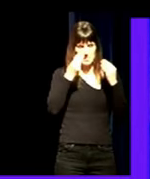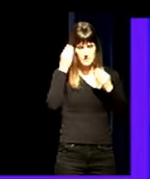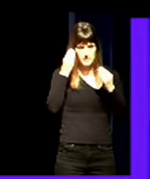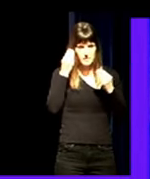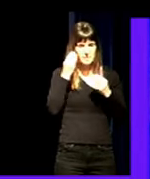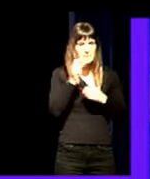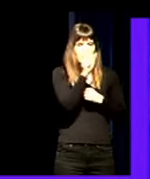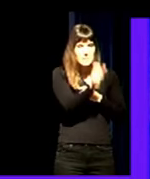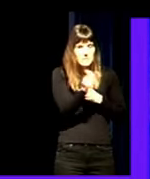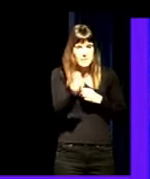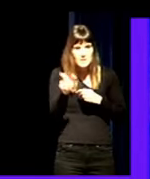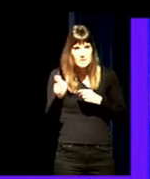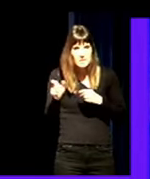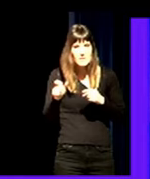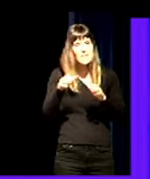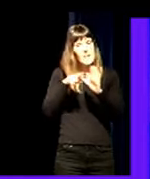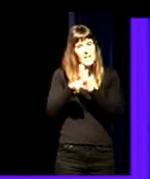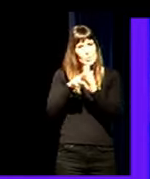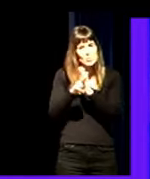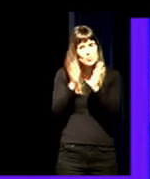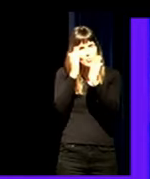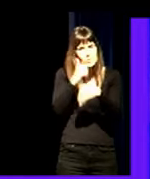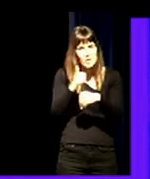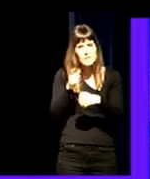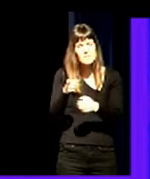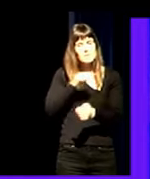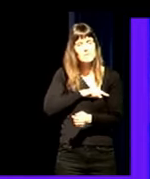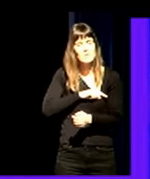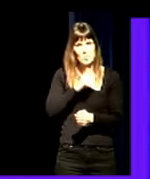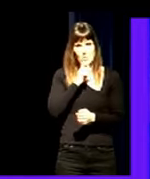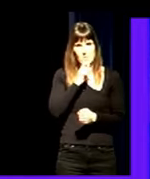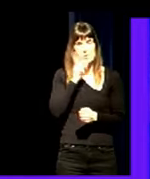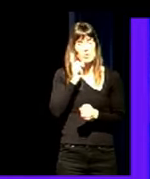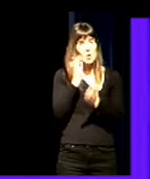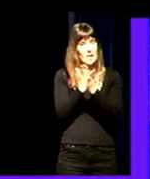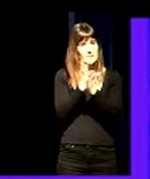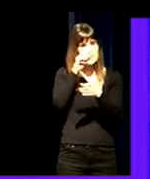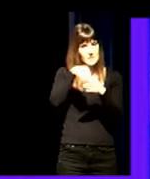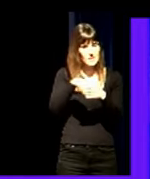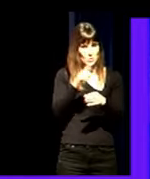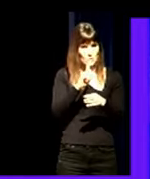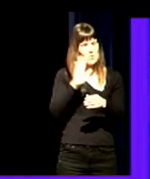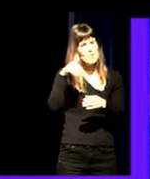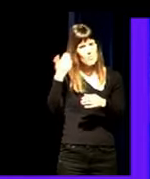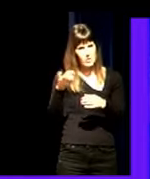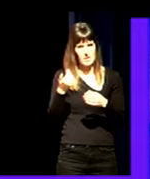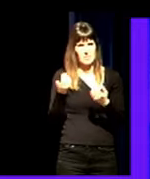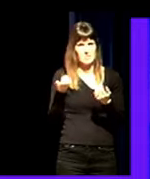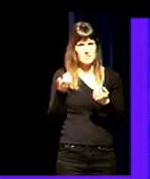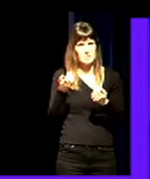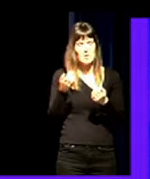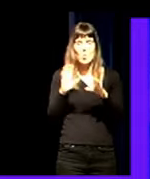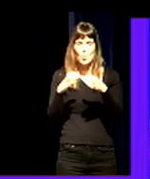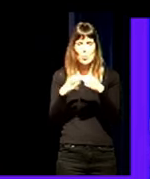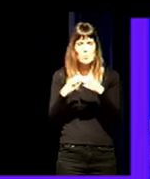da. Ez kase, giron handian baizik eta, ez da, eta detziti egin. Eta emozioak ez